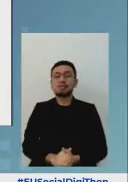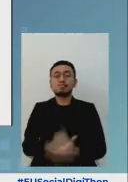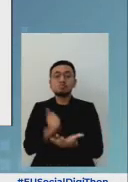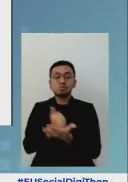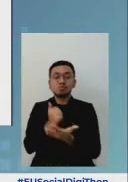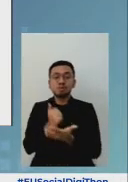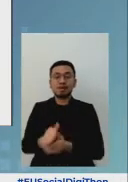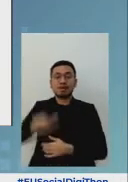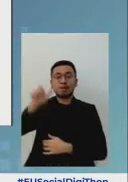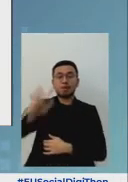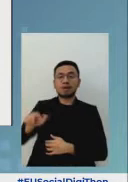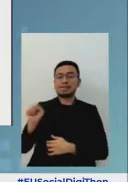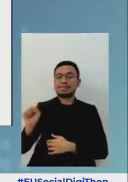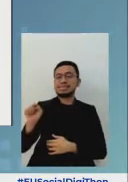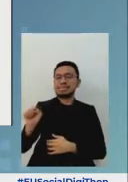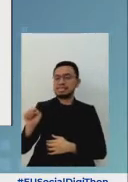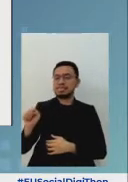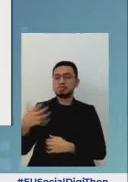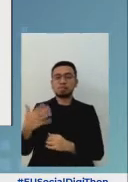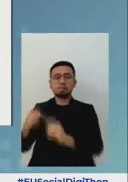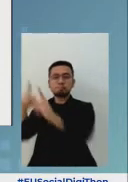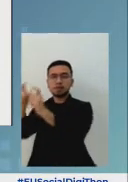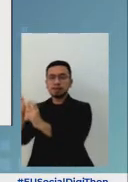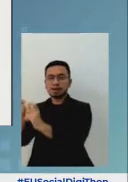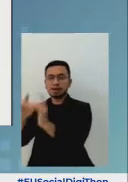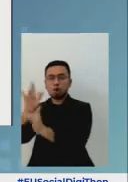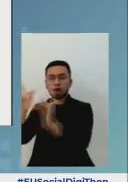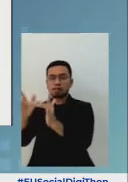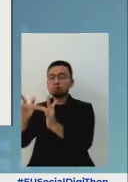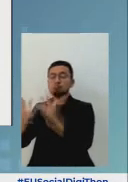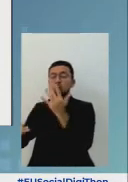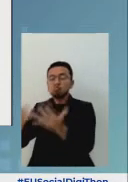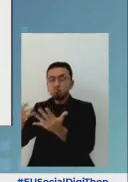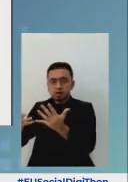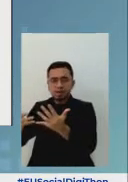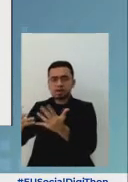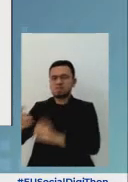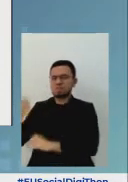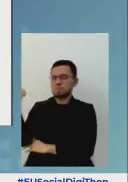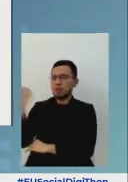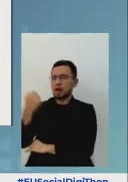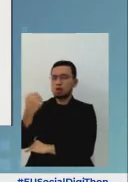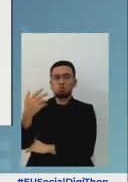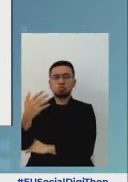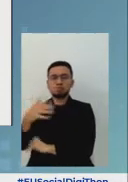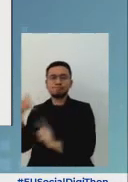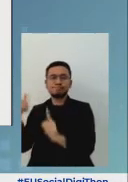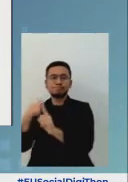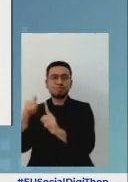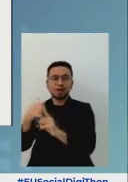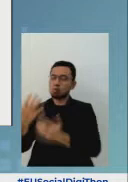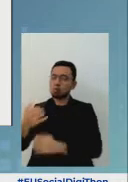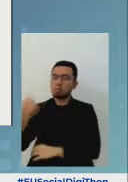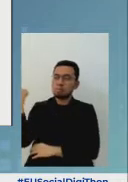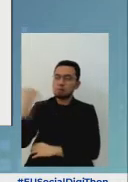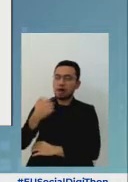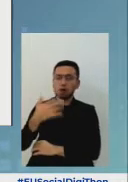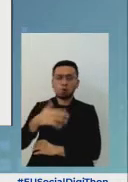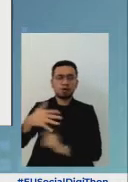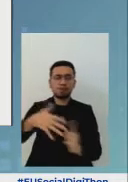jadi adalah predator anak. Nah, ini kita mesti cerdas ya, jangan sampai kita pacaran sama orang yang kita nggak tahu